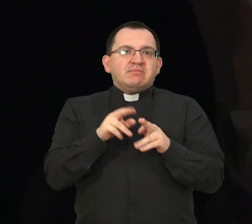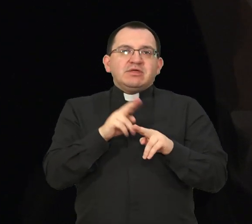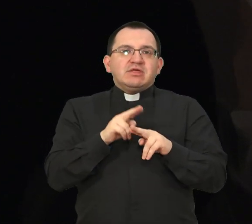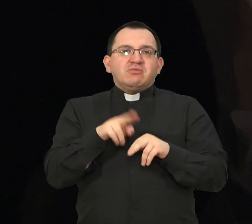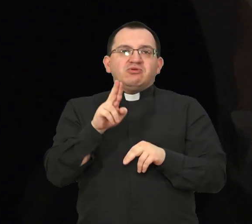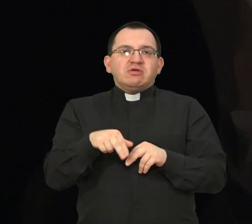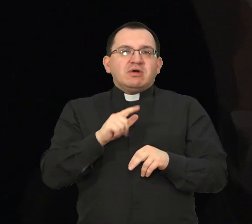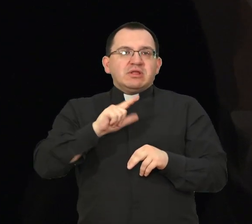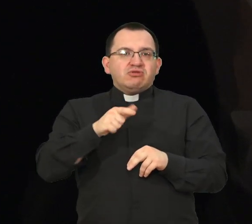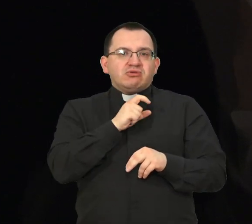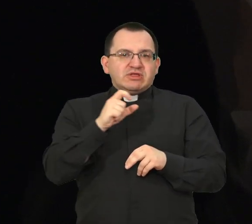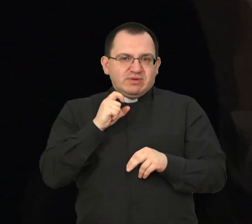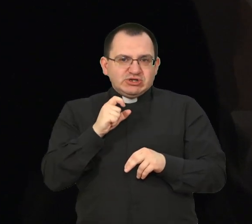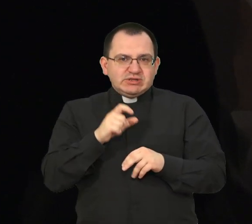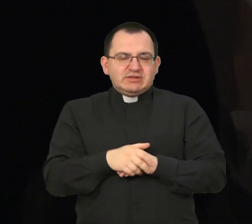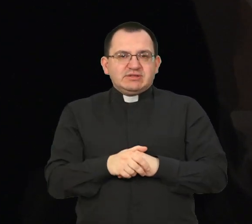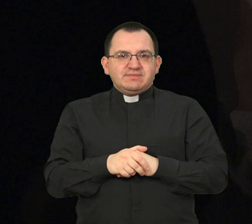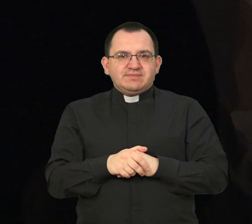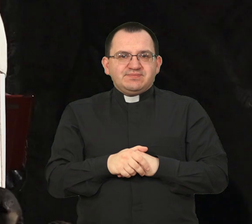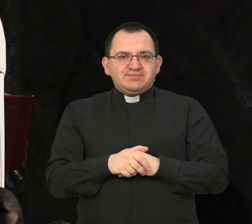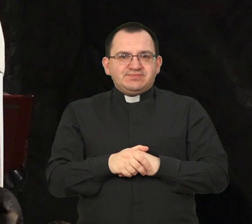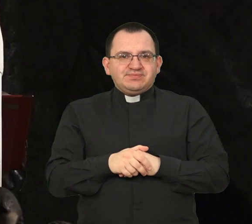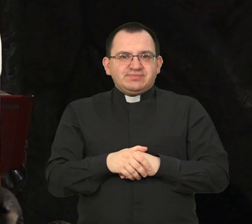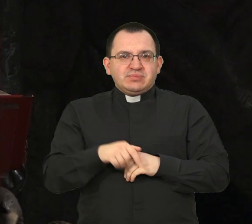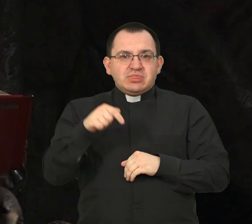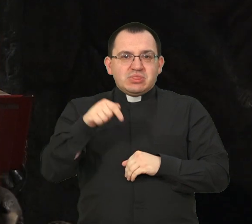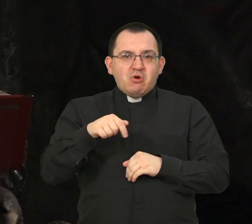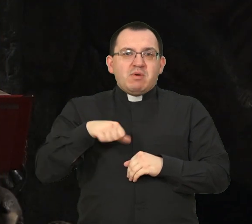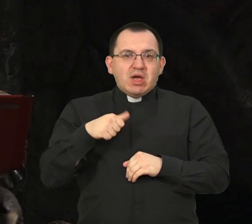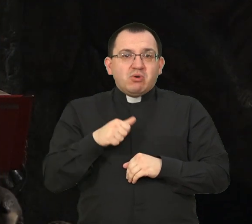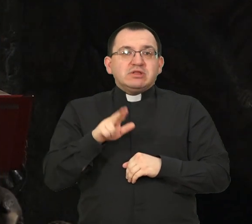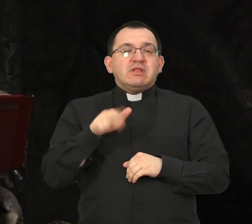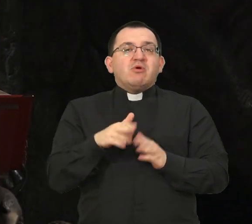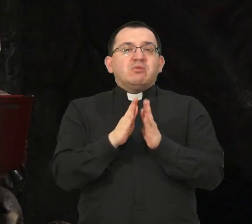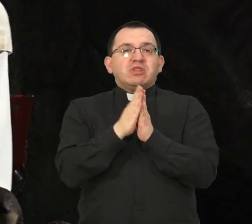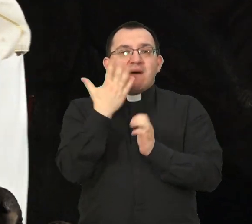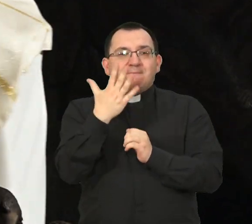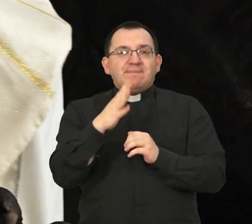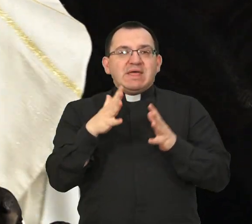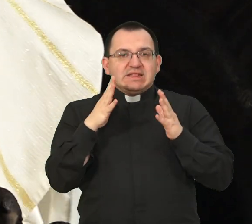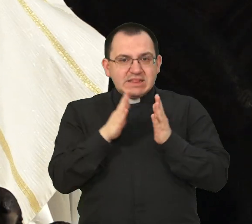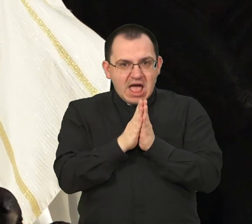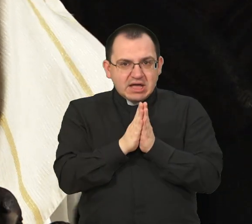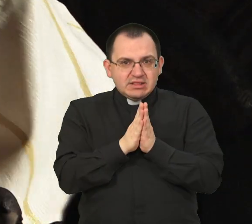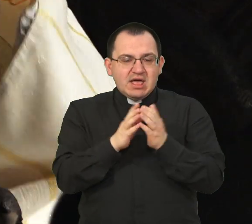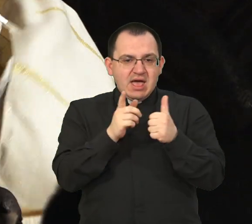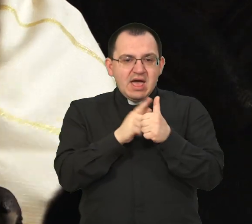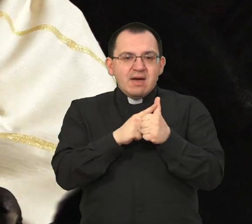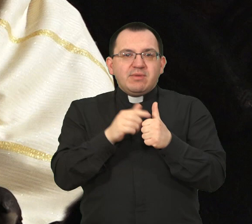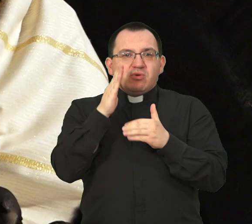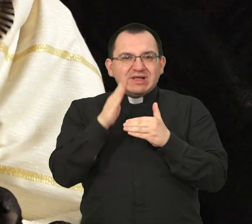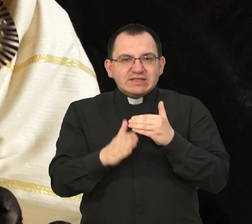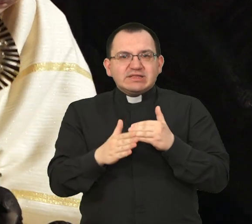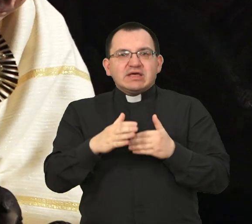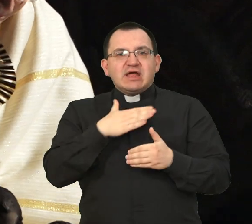gostujući svećenik. Ove godine se u Velikoj devetnici svetom Josipu moli na 5 velikih nakana. Za uspješan završetak